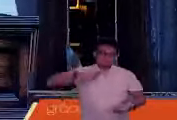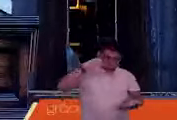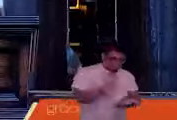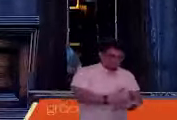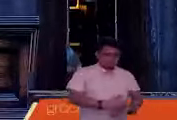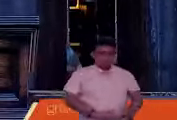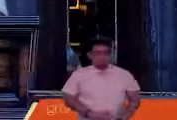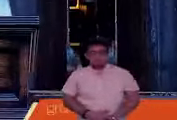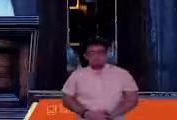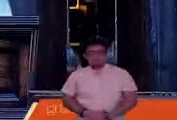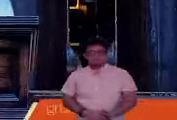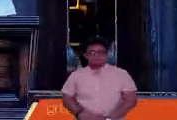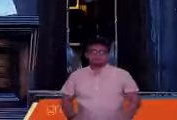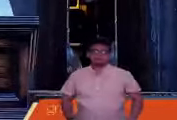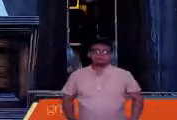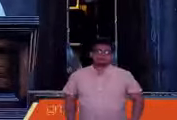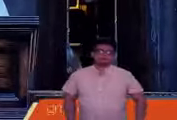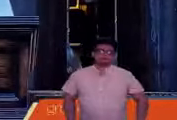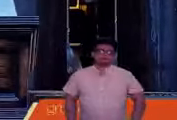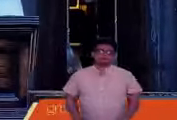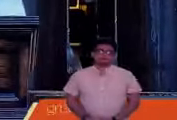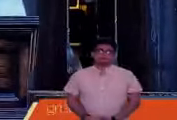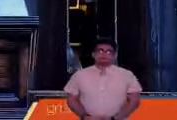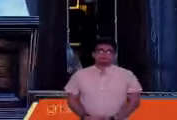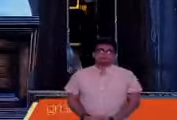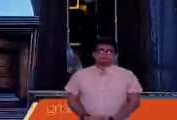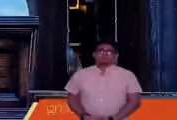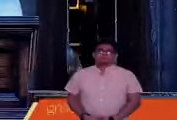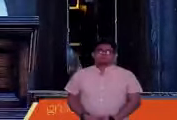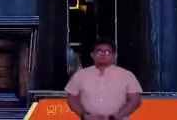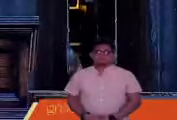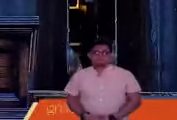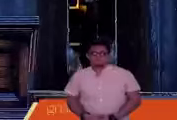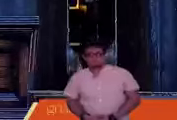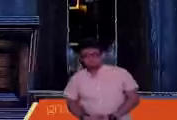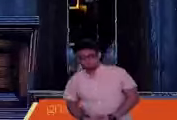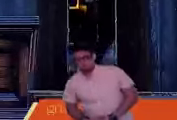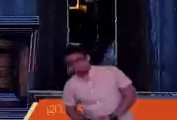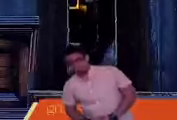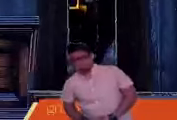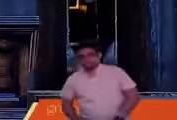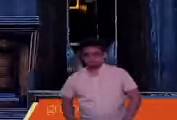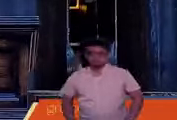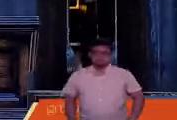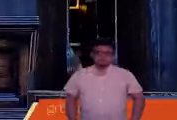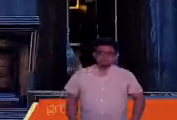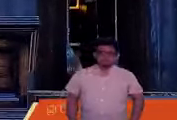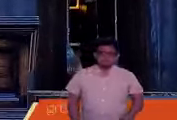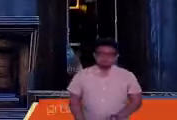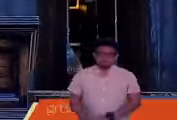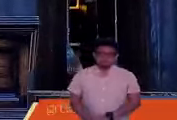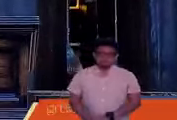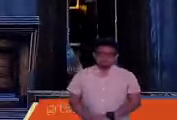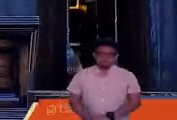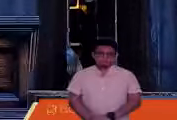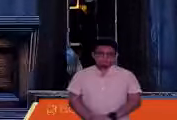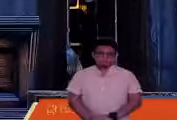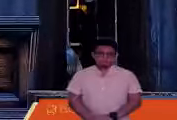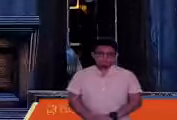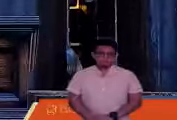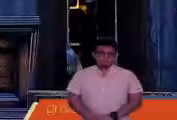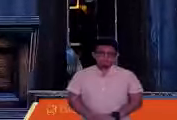Hinaot unta makaabot ni anang idara nga, pero kung makaabot ang idara nga ang imong linakwan inguna ni ana, bahala